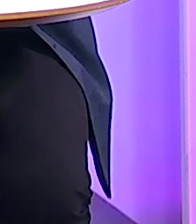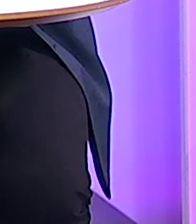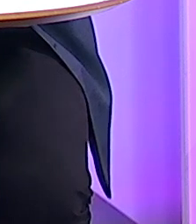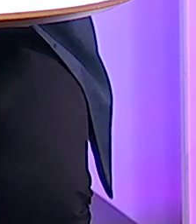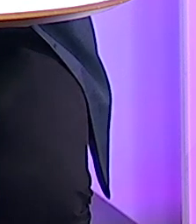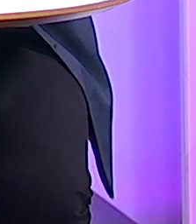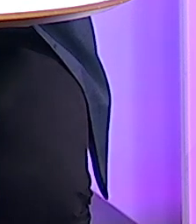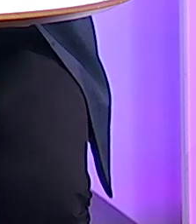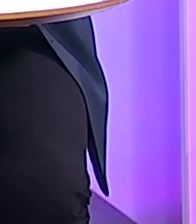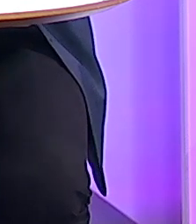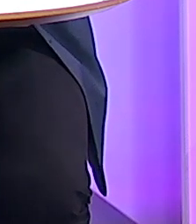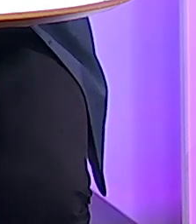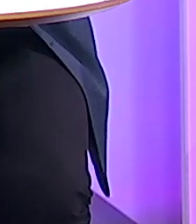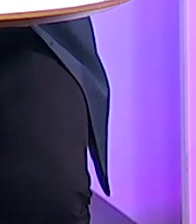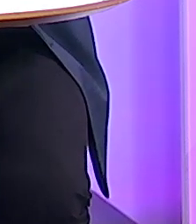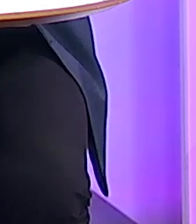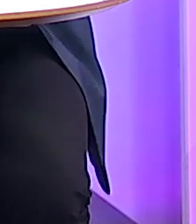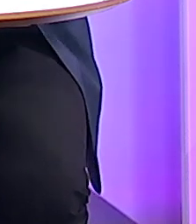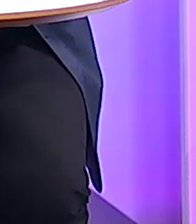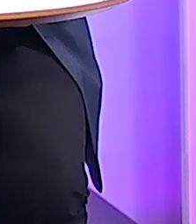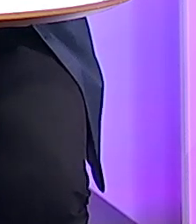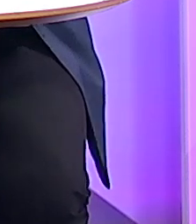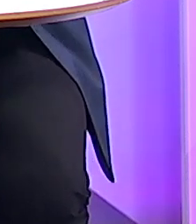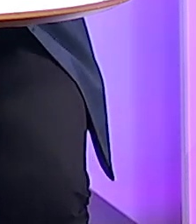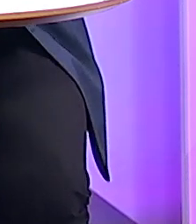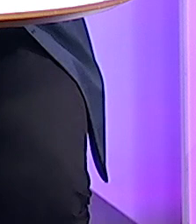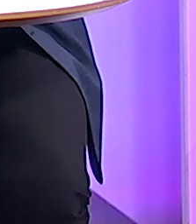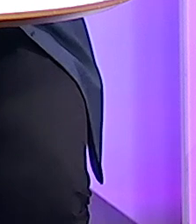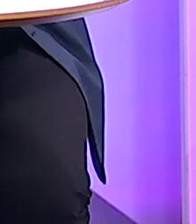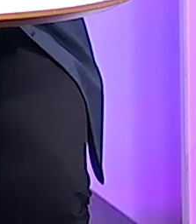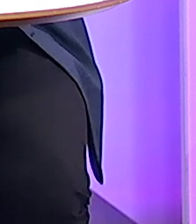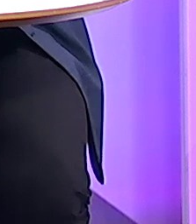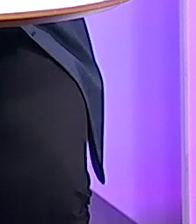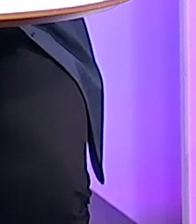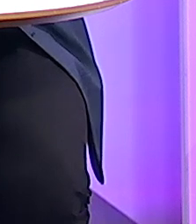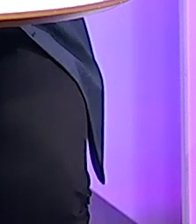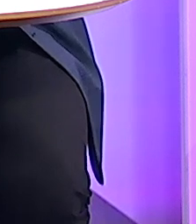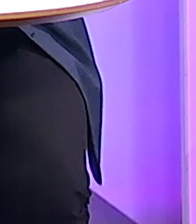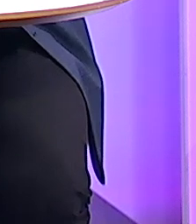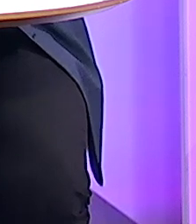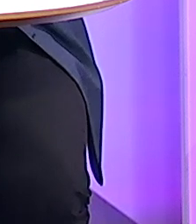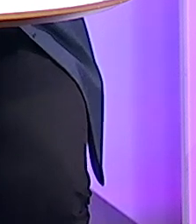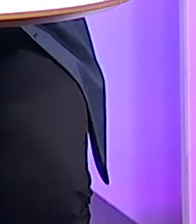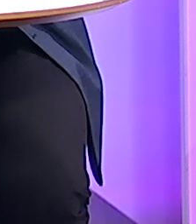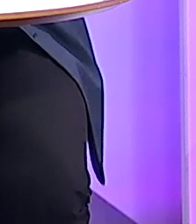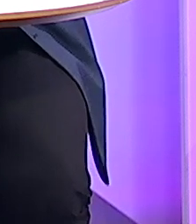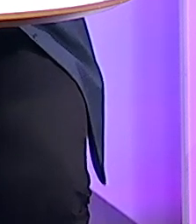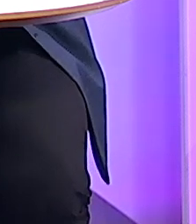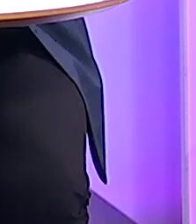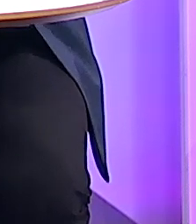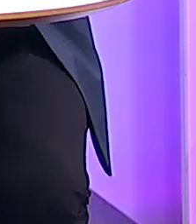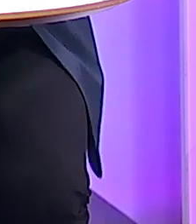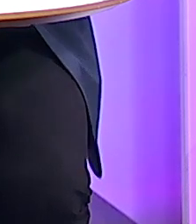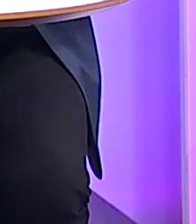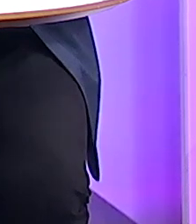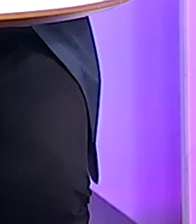bidang pendidikan bahasa Inggeris sepanjang hayat dalam kalangan pendidik bagi memastikan mutu pendidikan bahasa Inggeris ini terus terjaga.